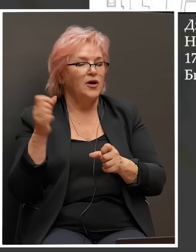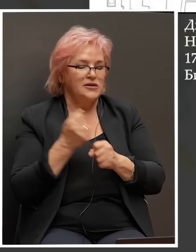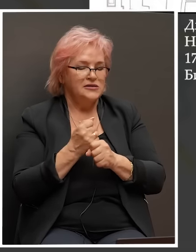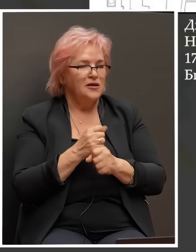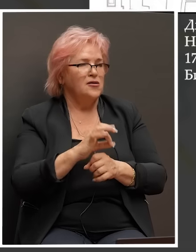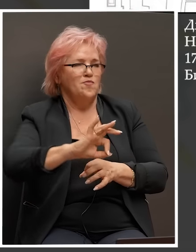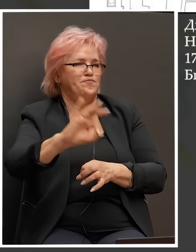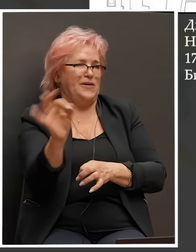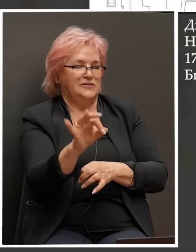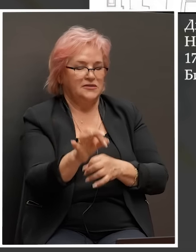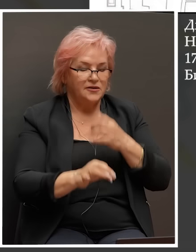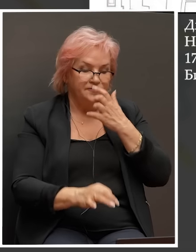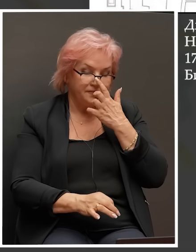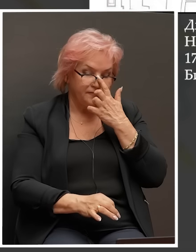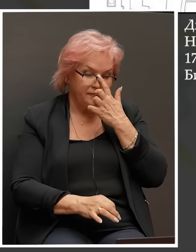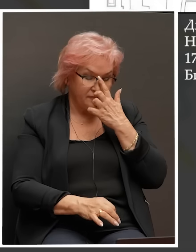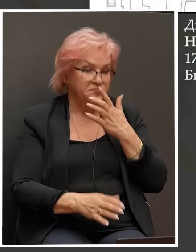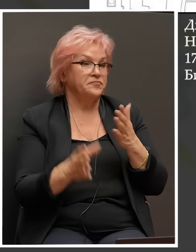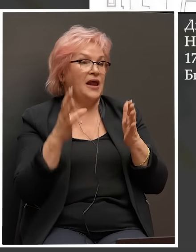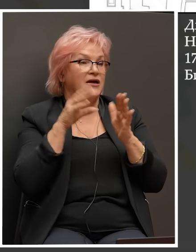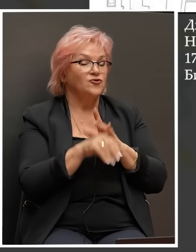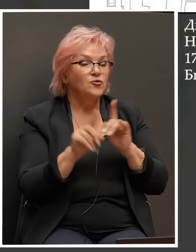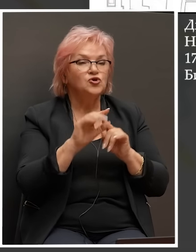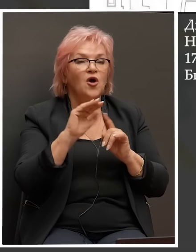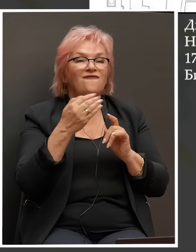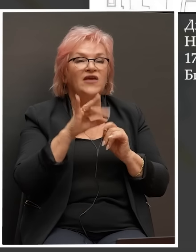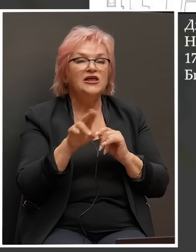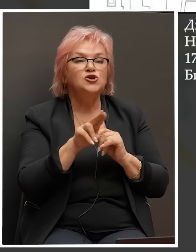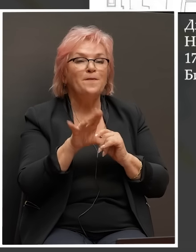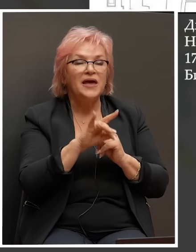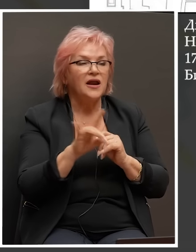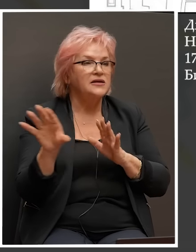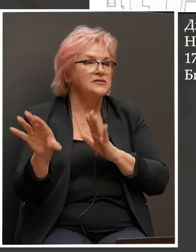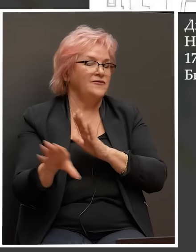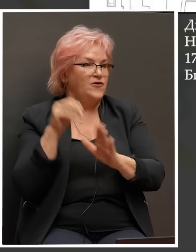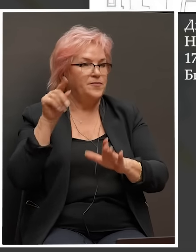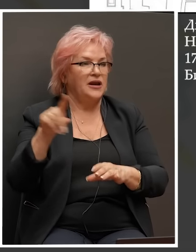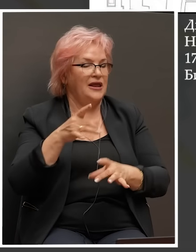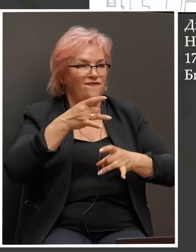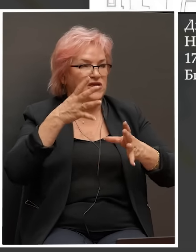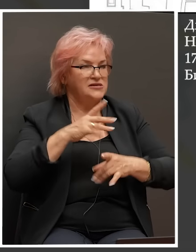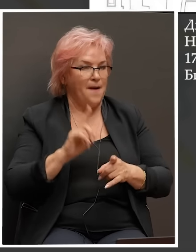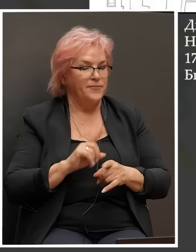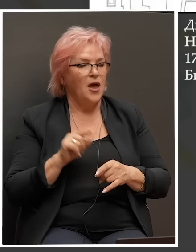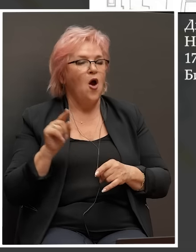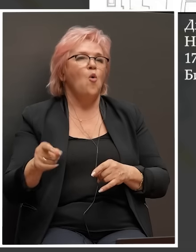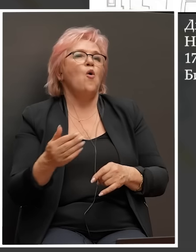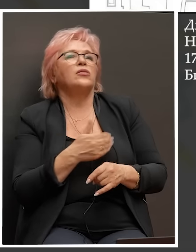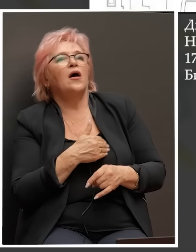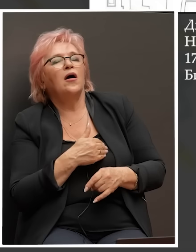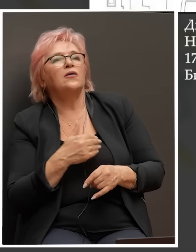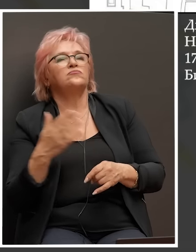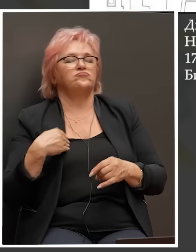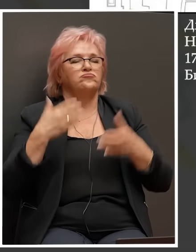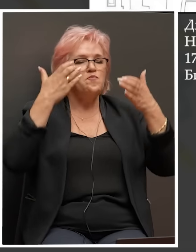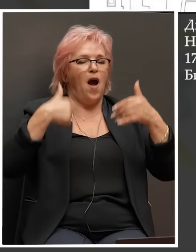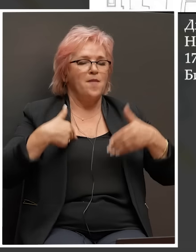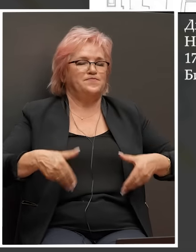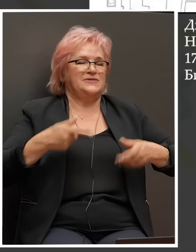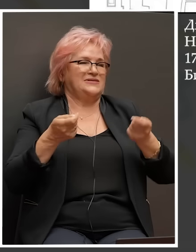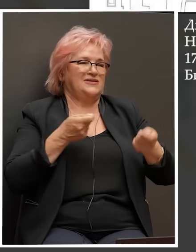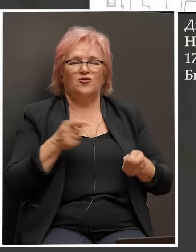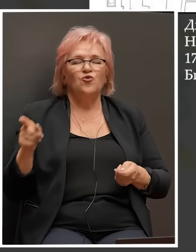совсем быстро. Дело в том, что Феличи Перетти избрали внезапно. Не то чтобы он претендовал на папский престол, у